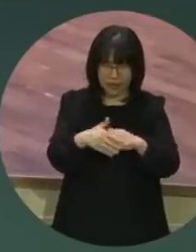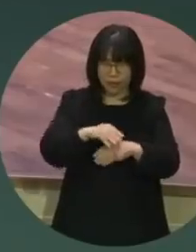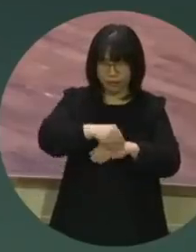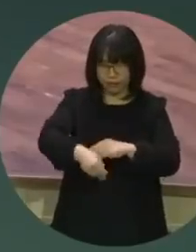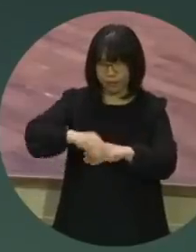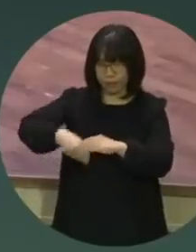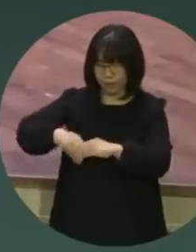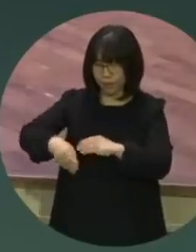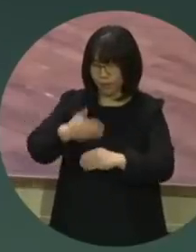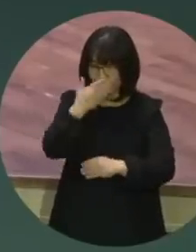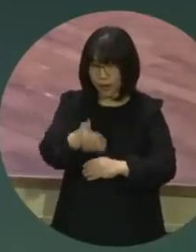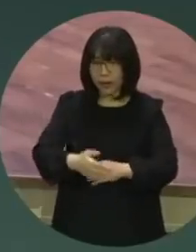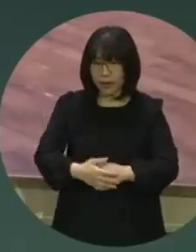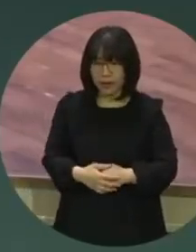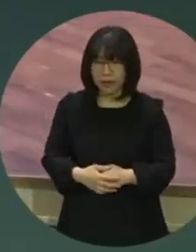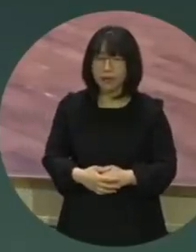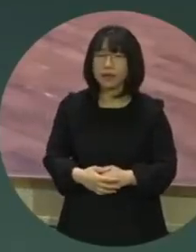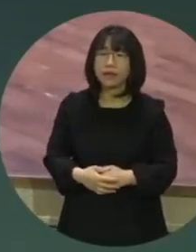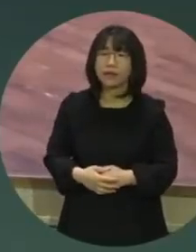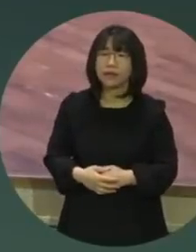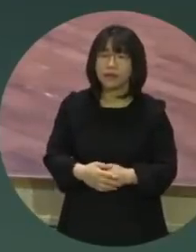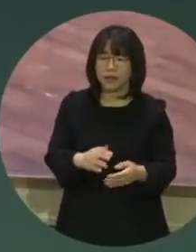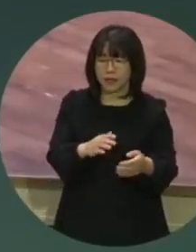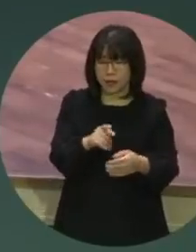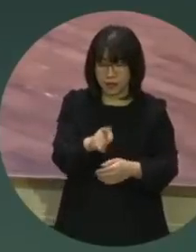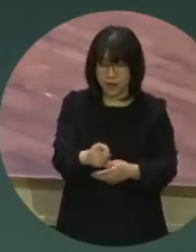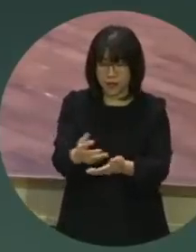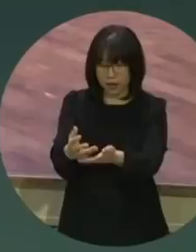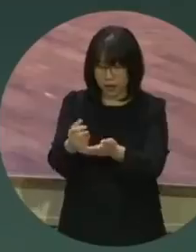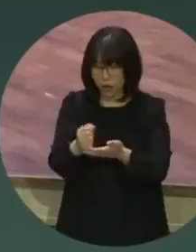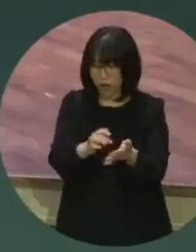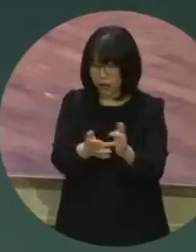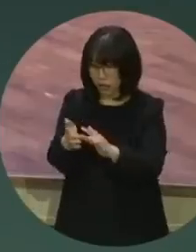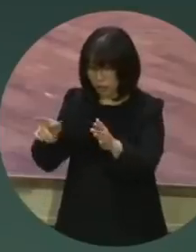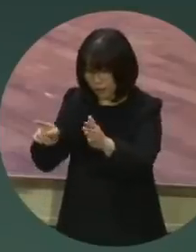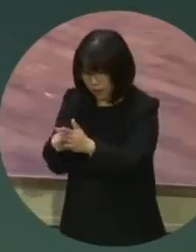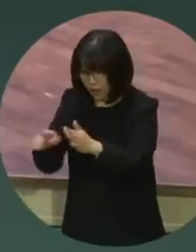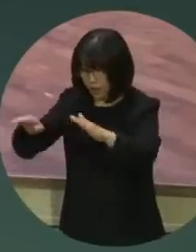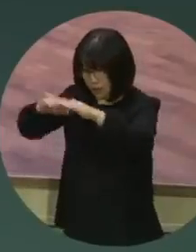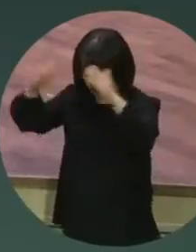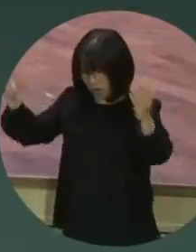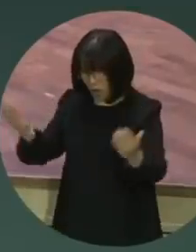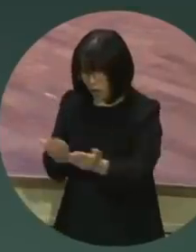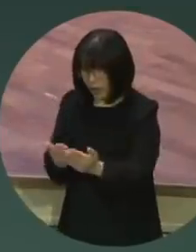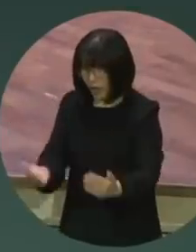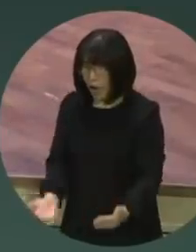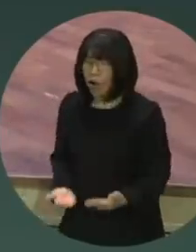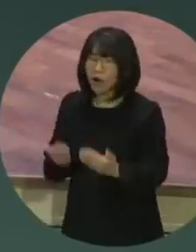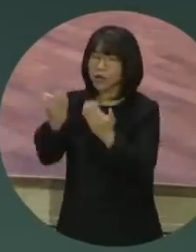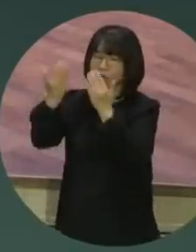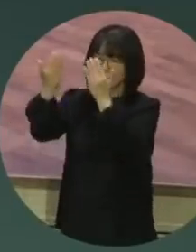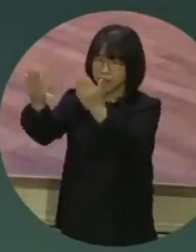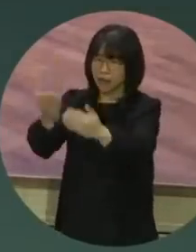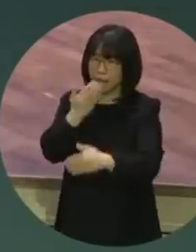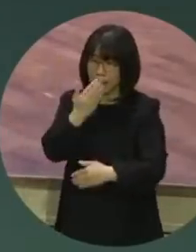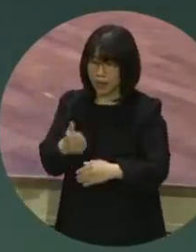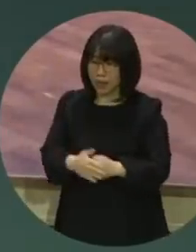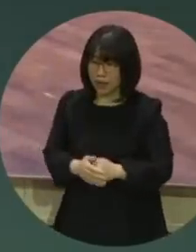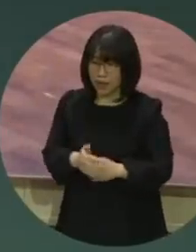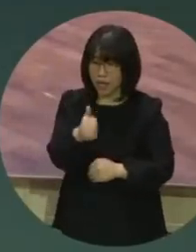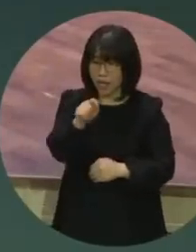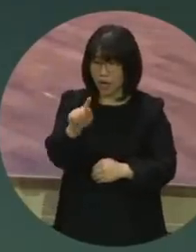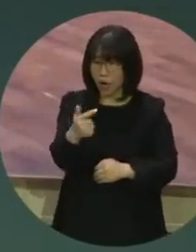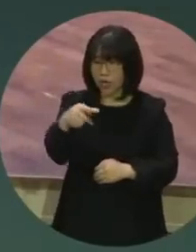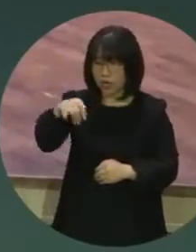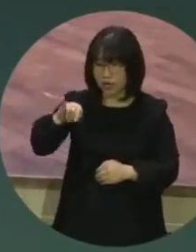돼요. 이래가지고 예수를 믿어야 절대 헌신이 나와요. 헌신이 뭐 아무나 하는 겁니까?